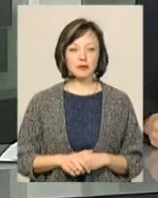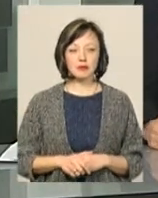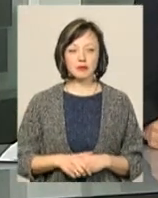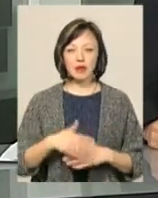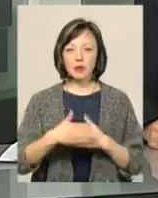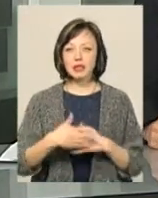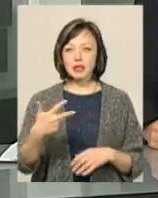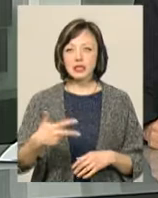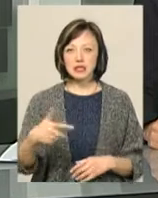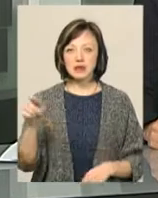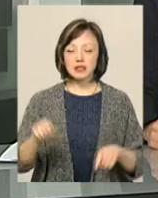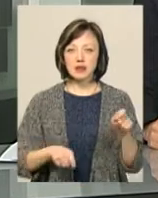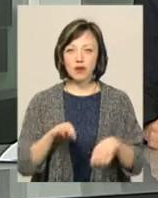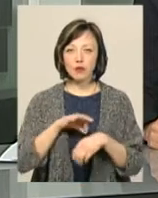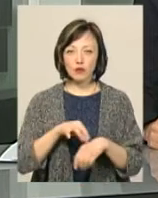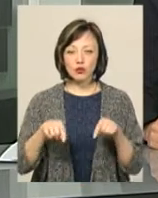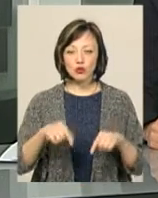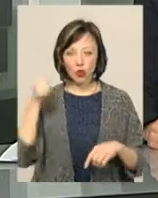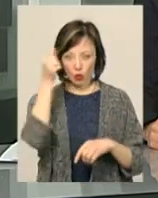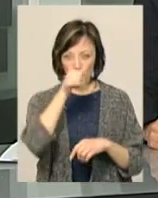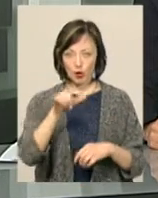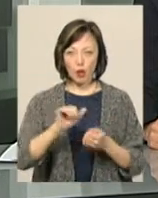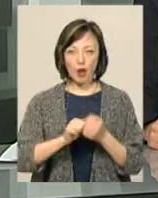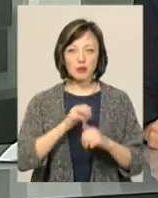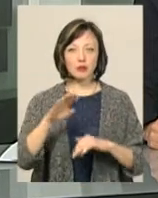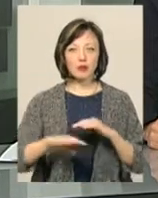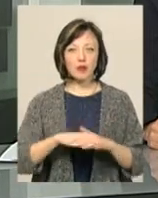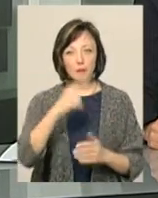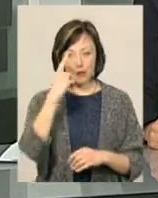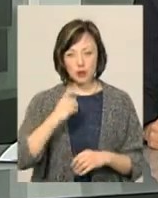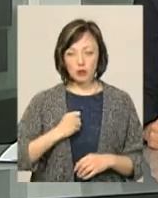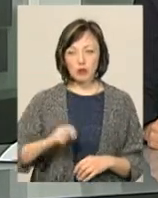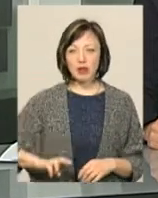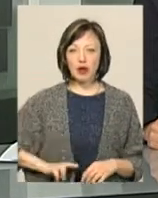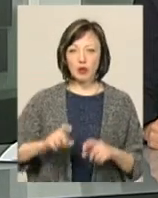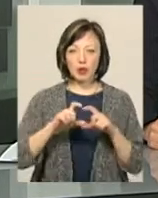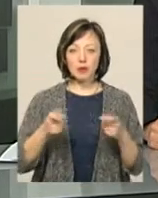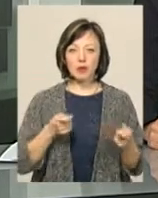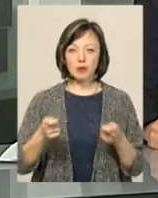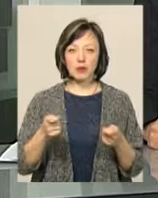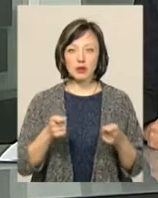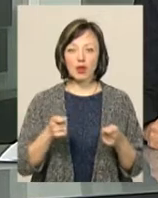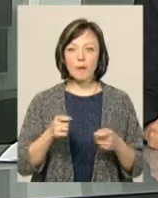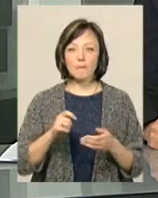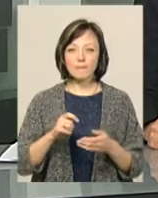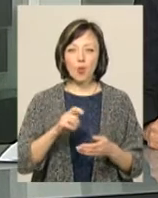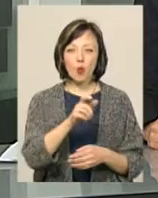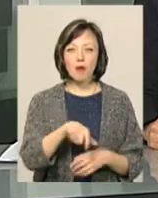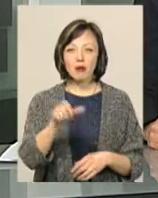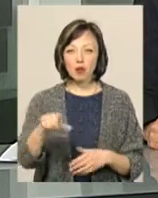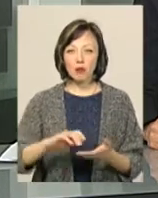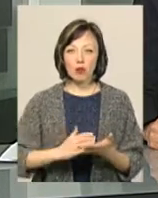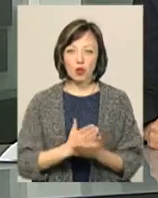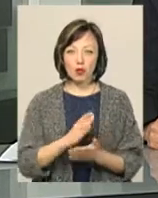Близько 30 фестивалів проведуть цьогоріч у Кам'янці-Подільському. Про це нам повідомила директор департаменту гуманітарної політики міської ради